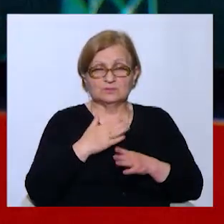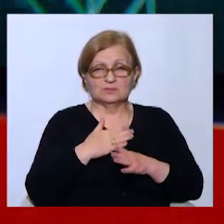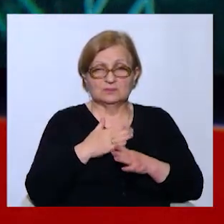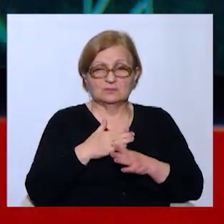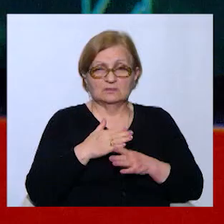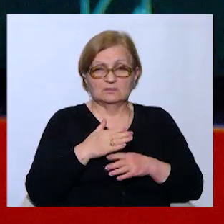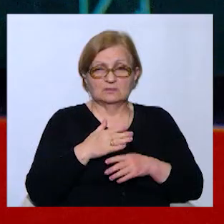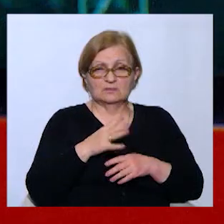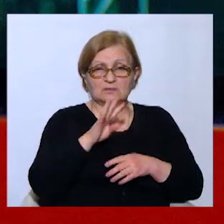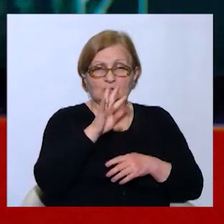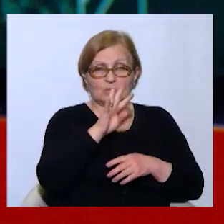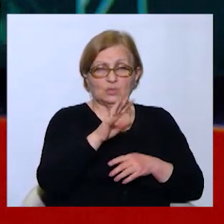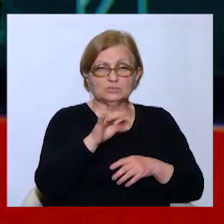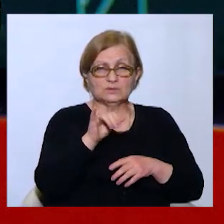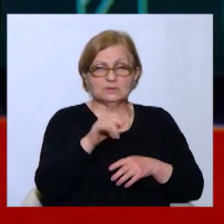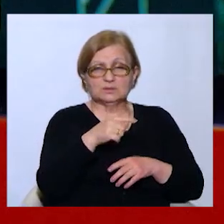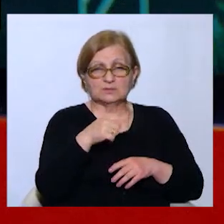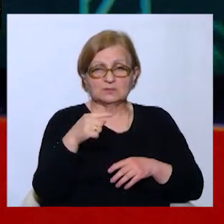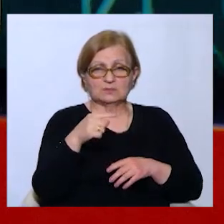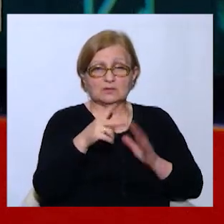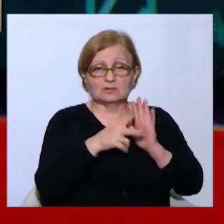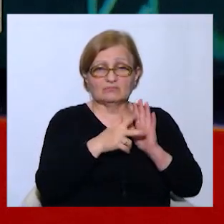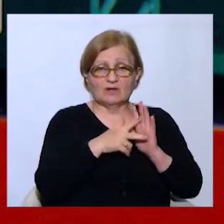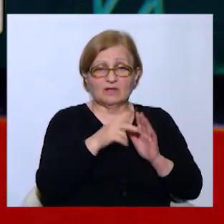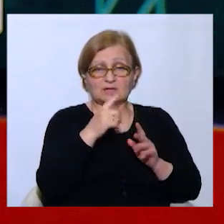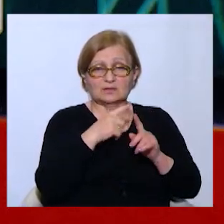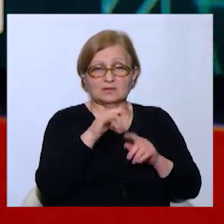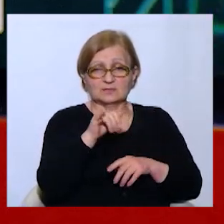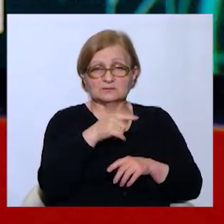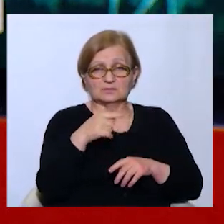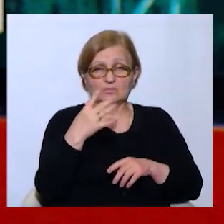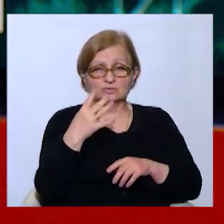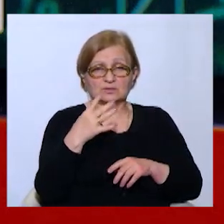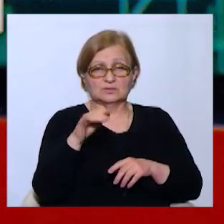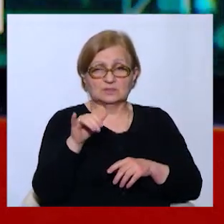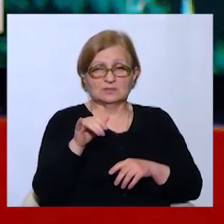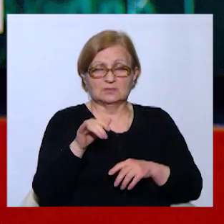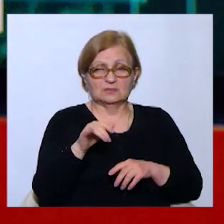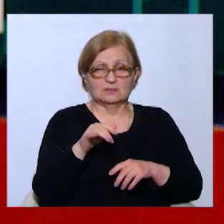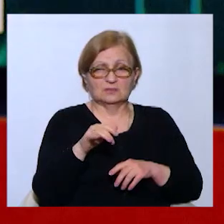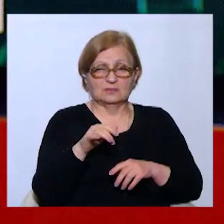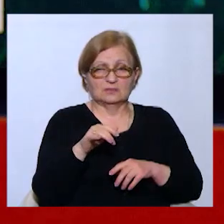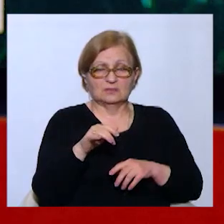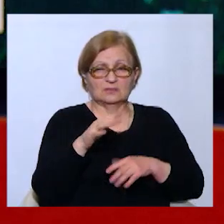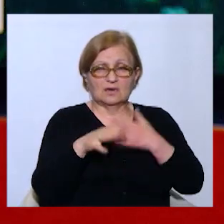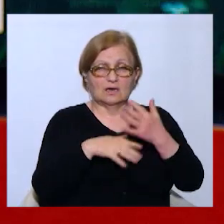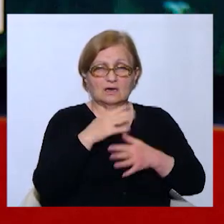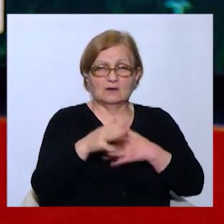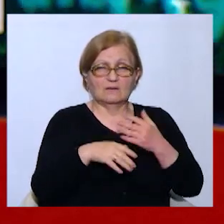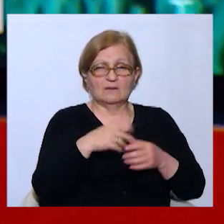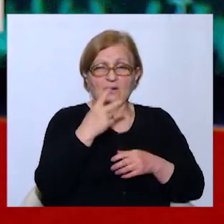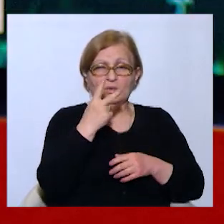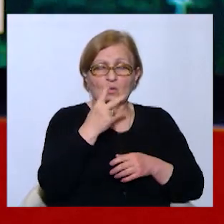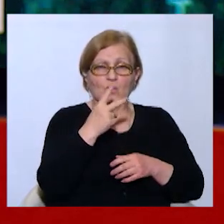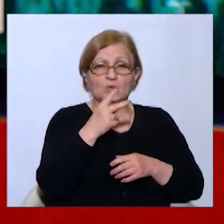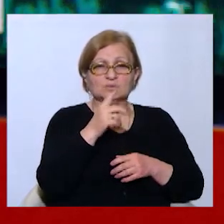მაგალითად, 4y-ს გამოვაკლოთ 8y-ს გამოვაკლოთ 4y. ხო, ანუ როგორც იქ ხო იყო, რომ არეულად რომ მქონდა 2 წრე,